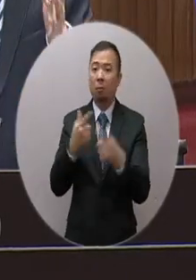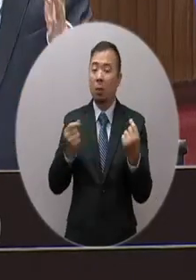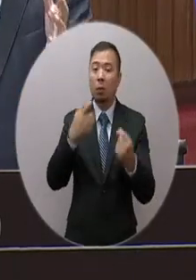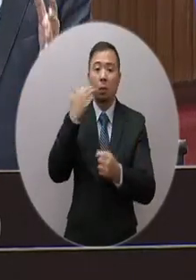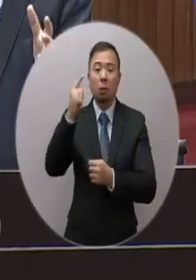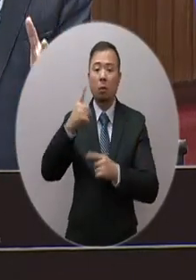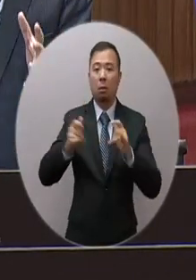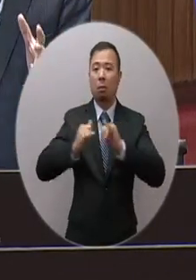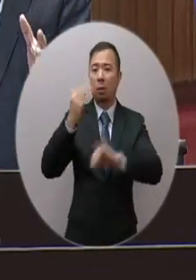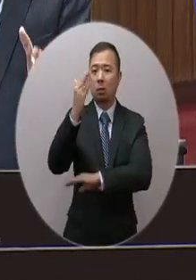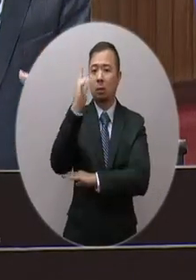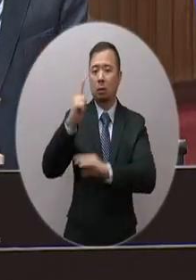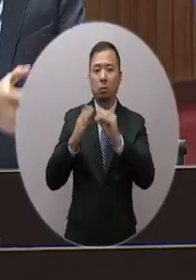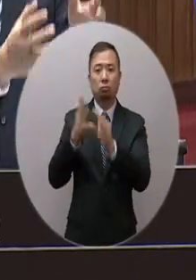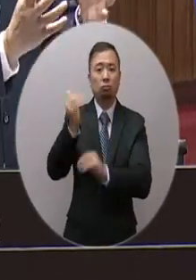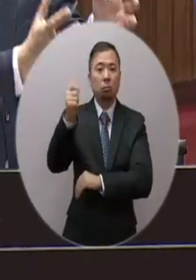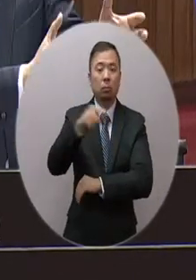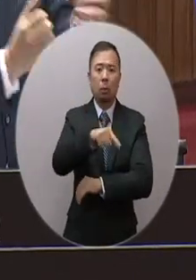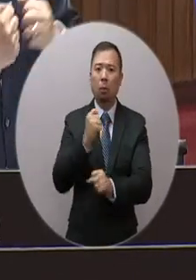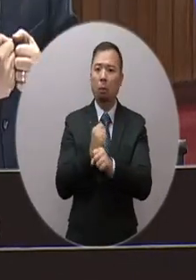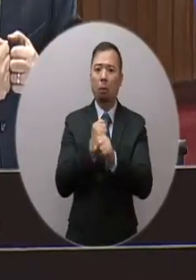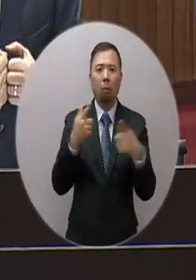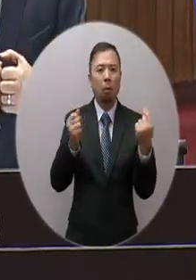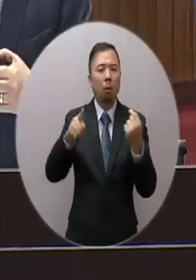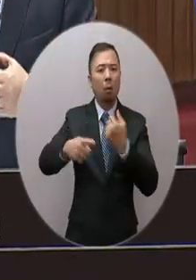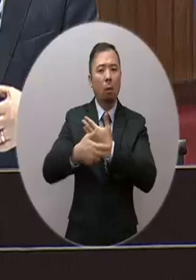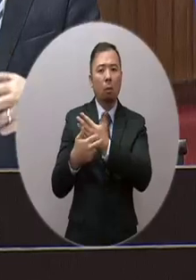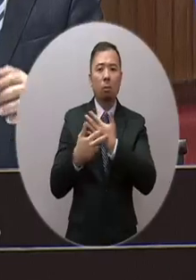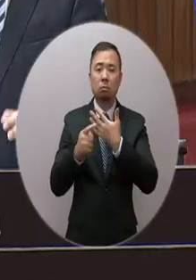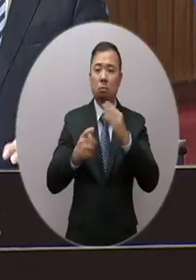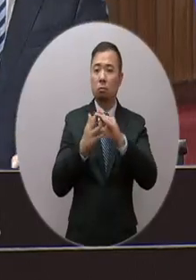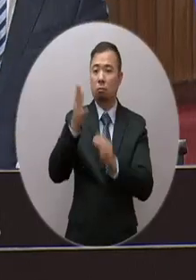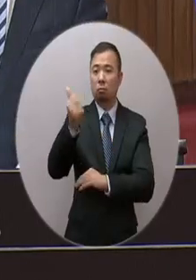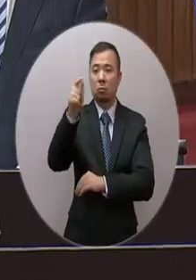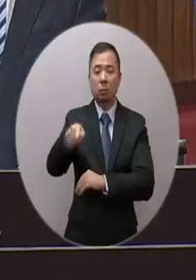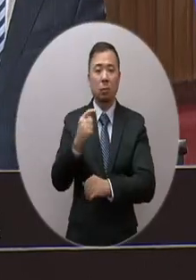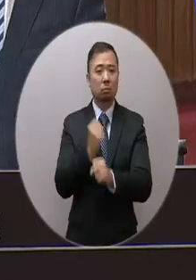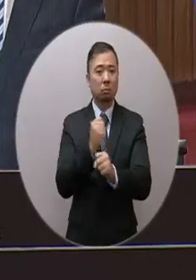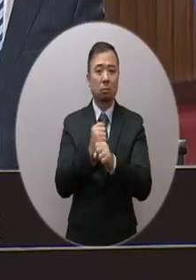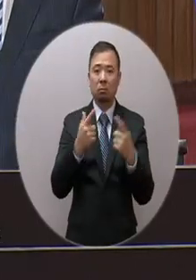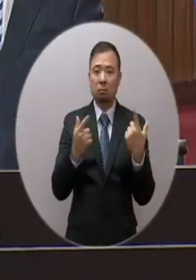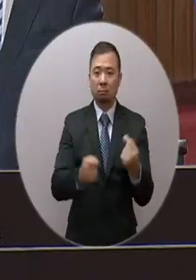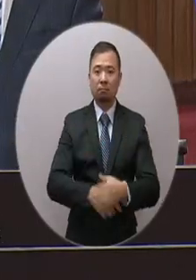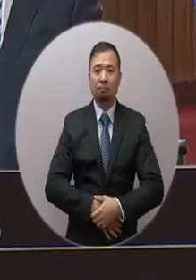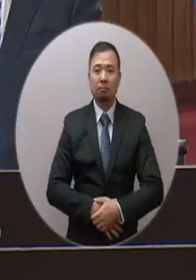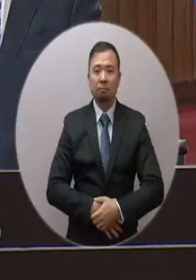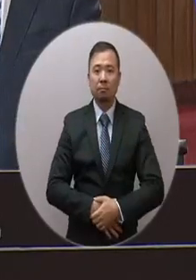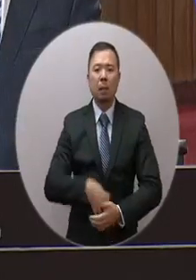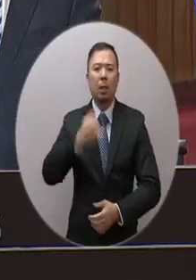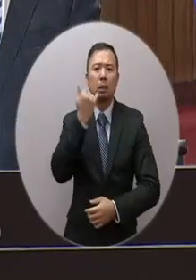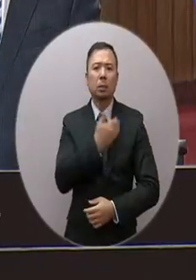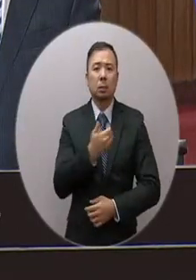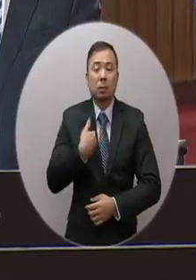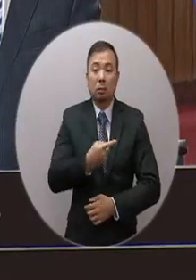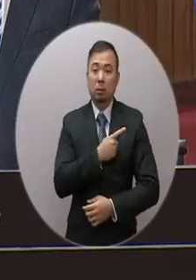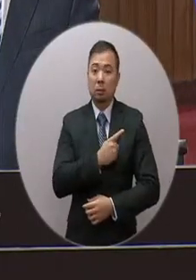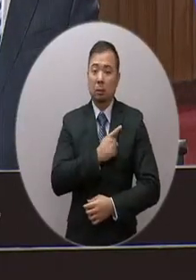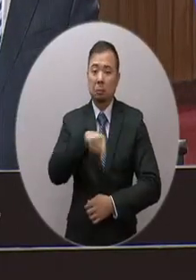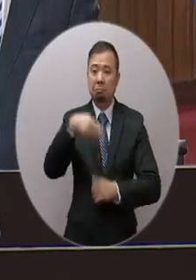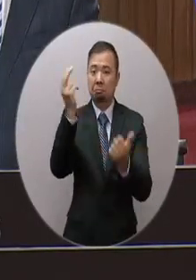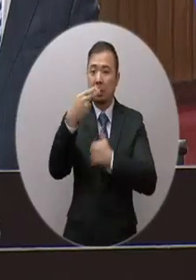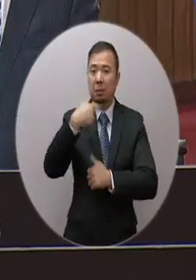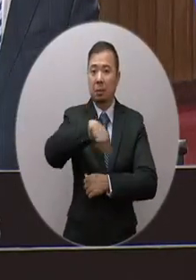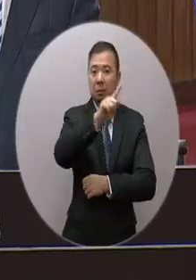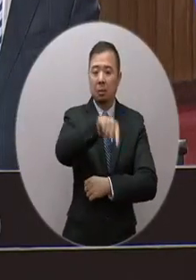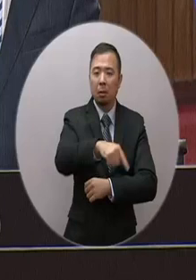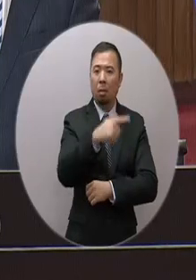他事实上做的事情都是一样，卫生局长做的一样，哦，啊、但是可能他就是因为在六都或非六都，或者